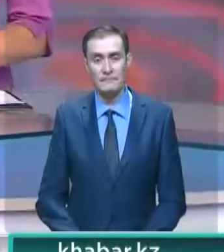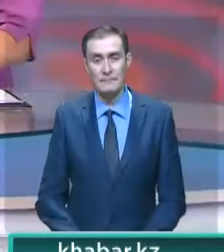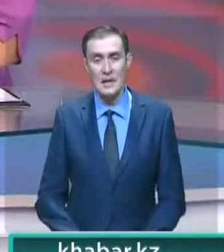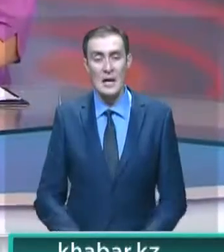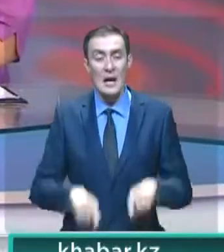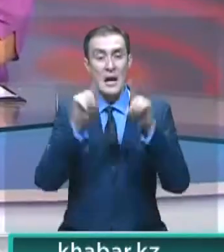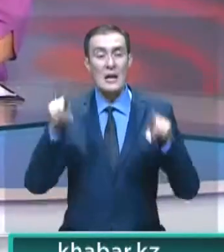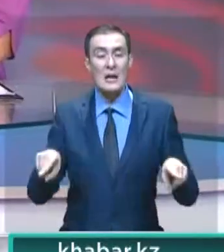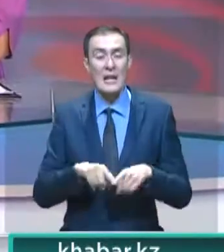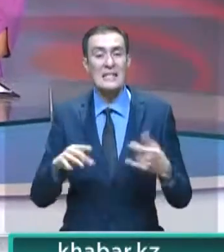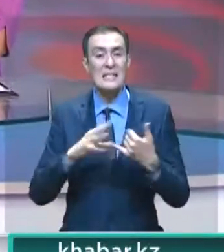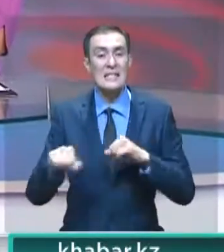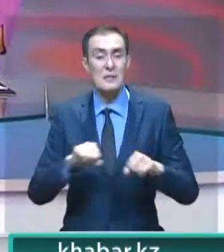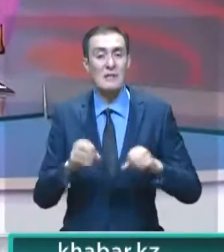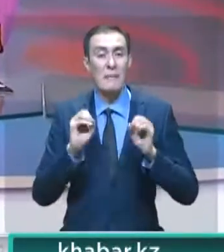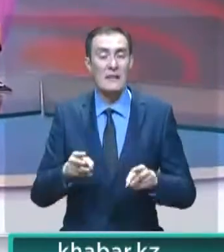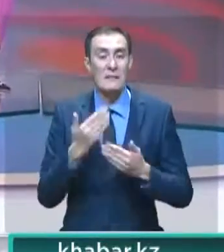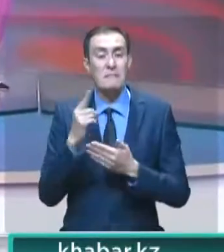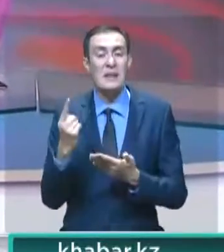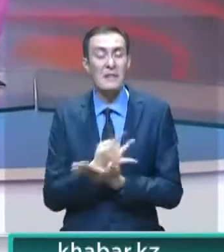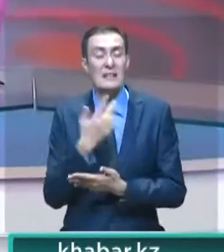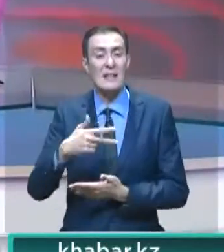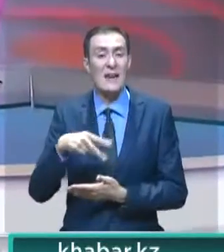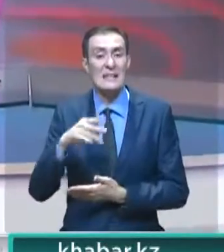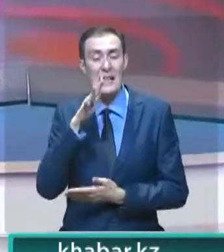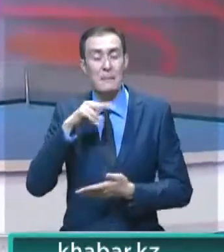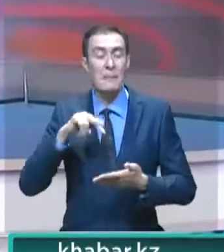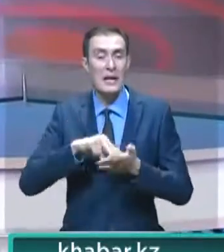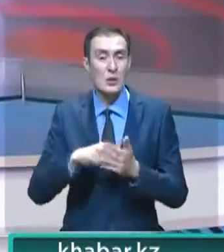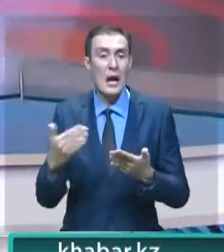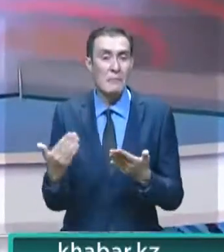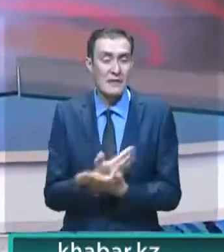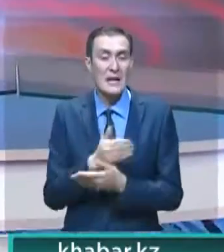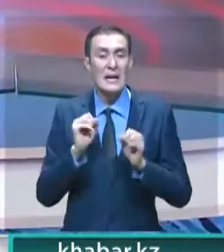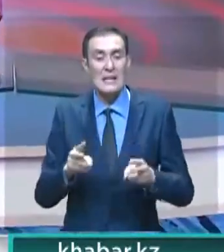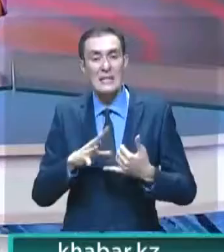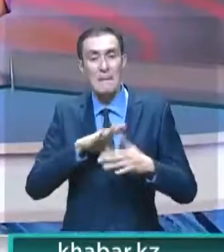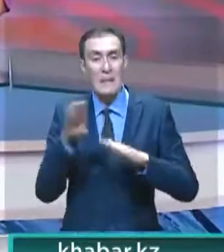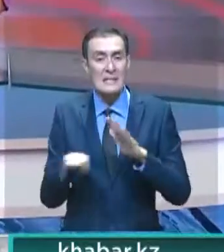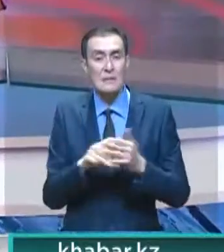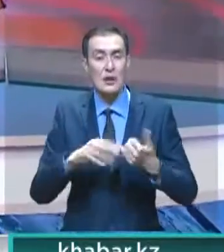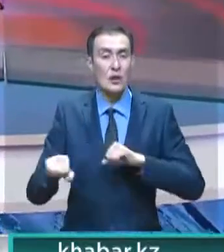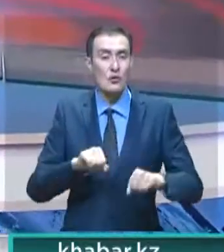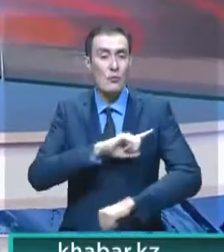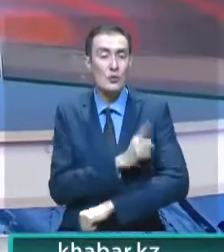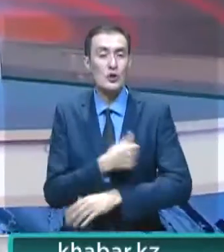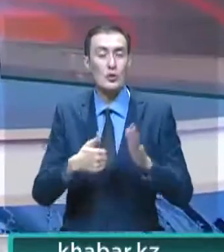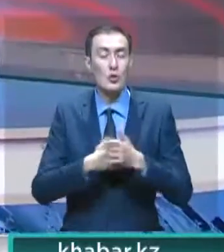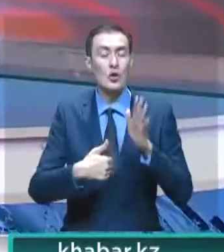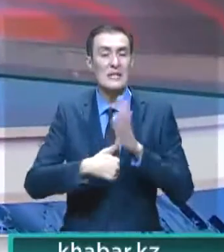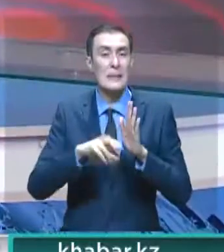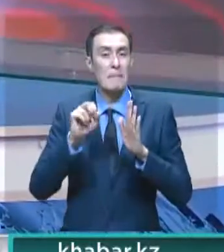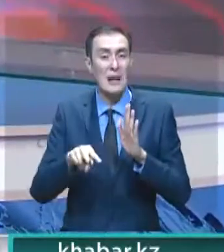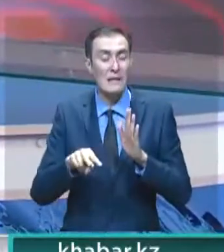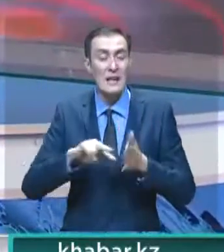Карты сейсмического районирования впервые за 20 с лишним лет планируют обновить. Риски подземных толчков мощностью до 6 баллов ученые